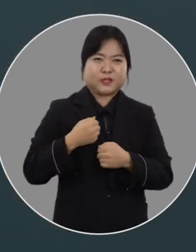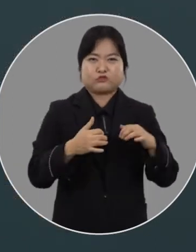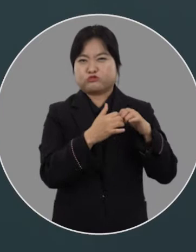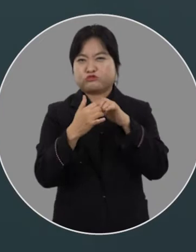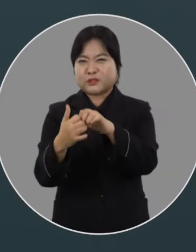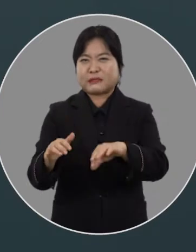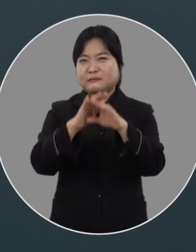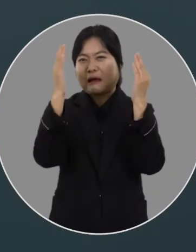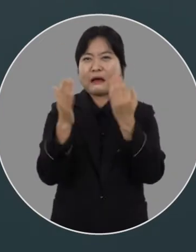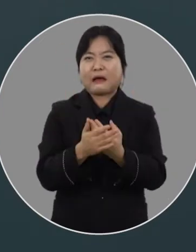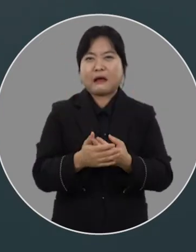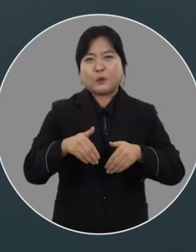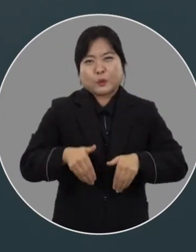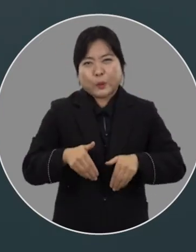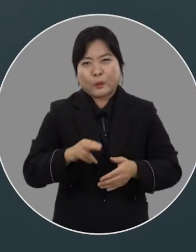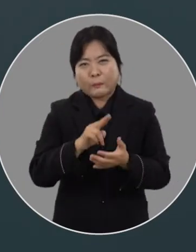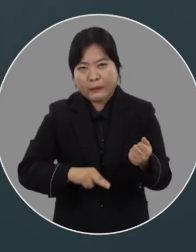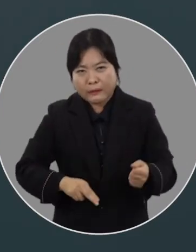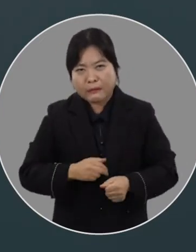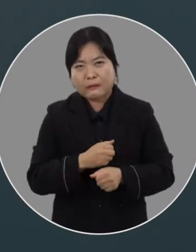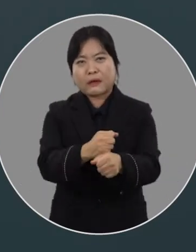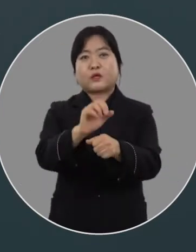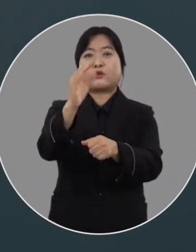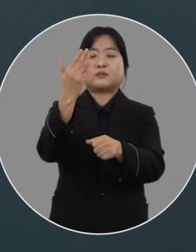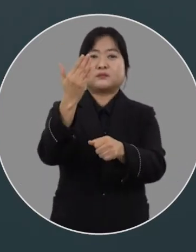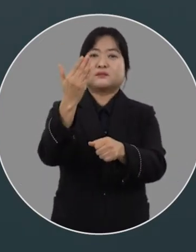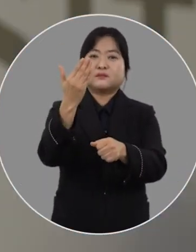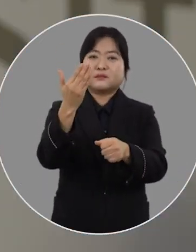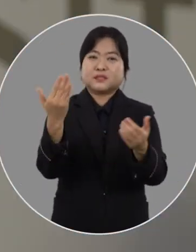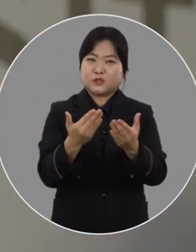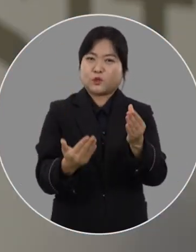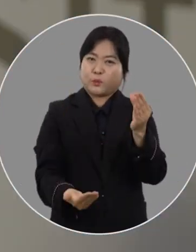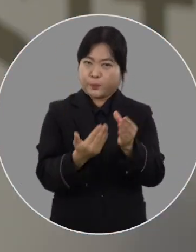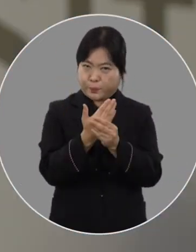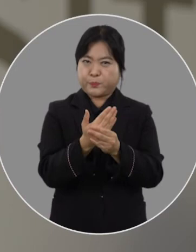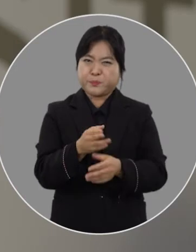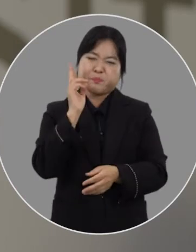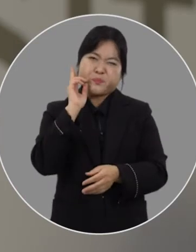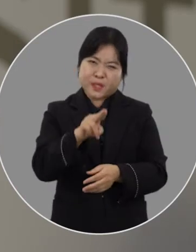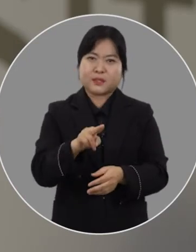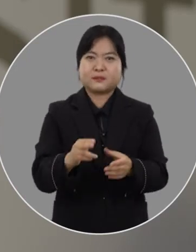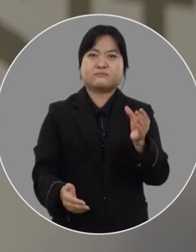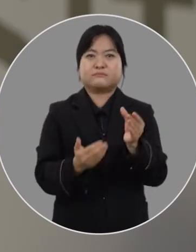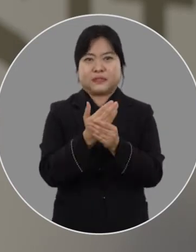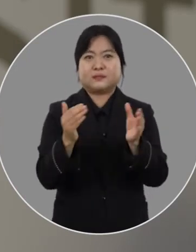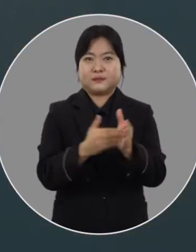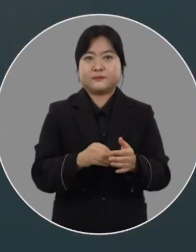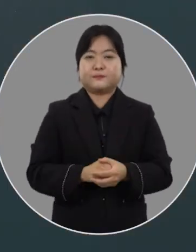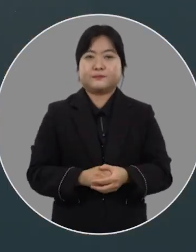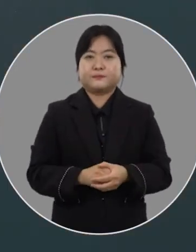나섰다가 모두 다 노예로 팔려 나가버리는 그러한 역할까지, 그러한 비극까지 일어나게 되었던